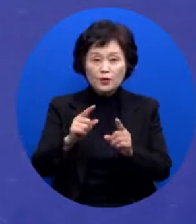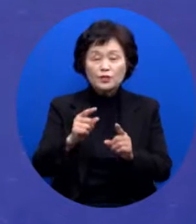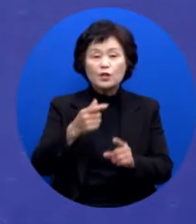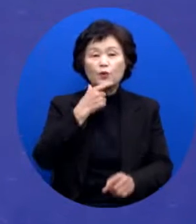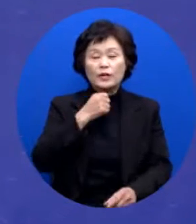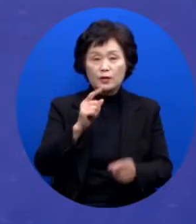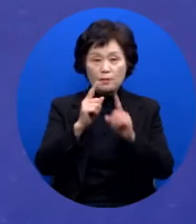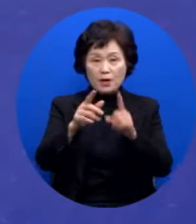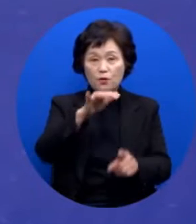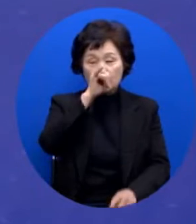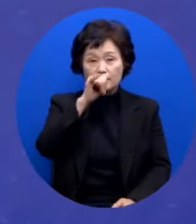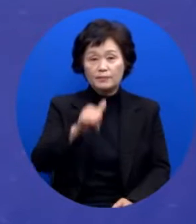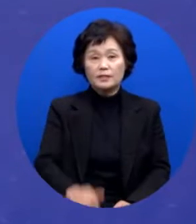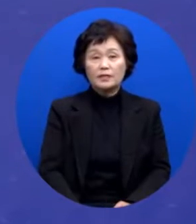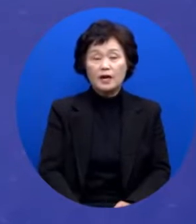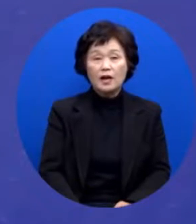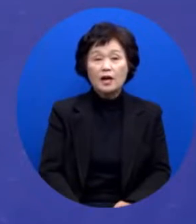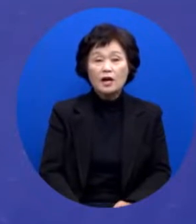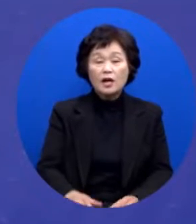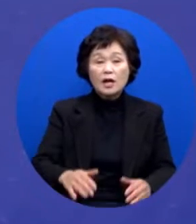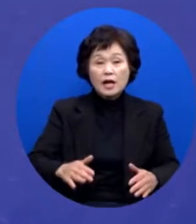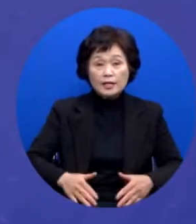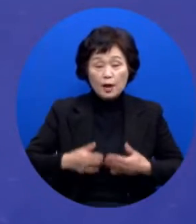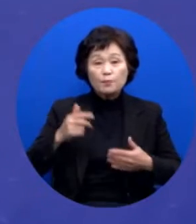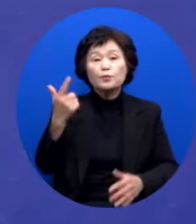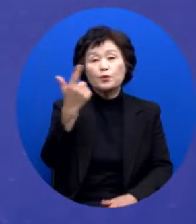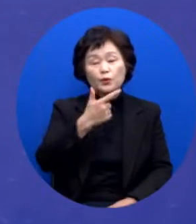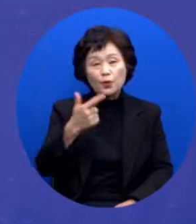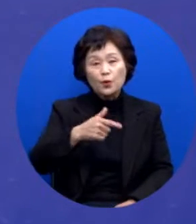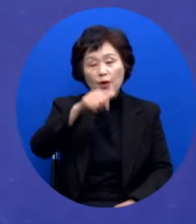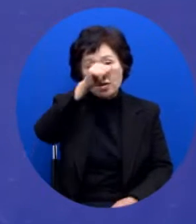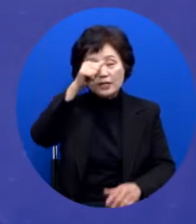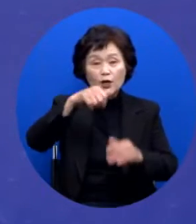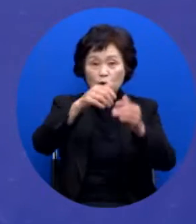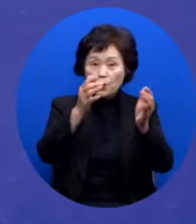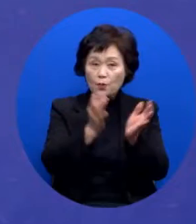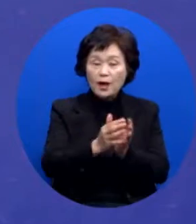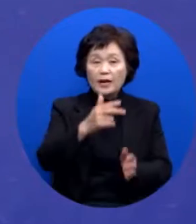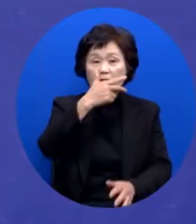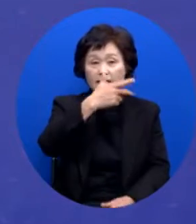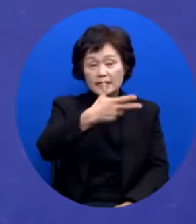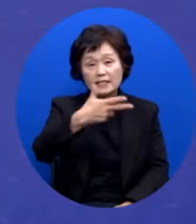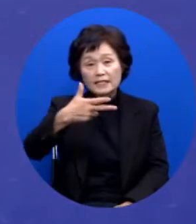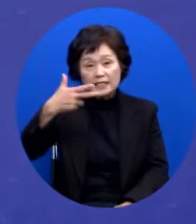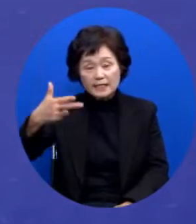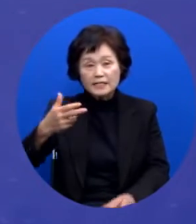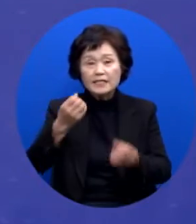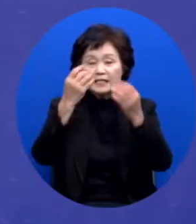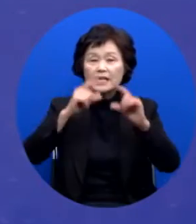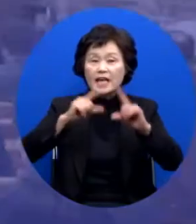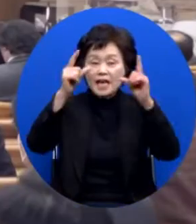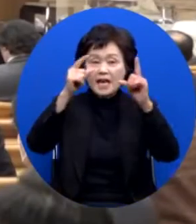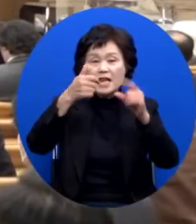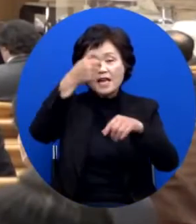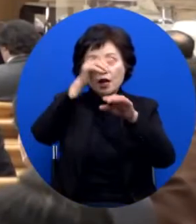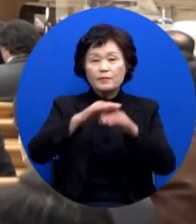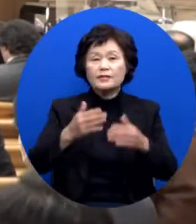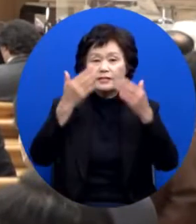대한 예수교 장로회 에 고신 총회 서울 남부 노회장 노회가 777 신년 인사회 를 열었습니다